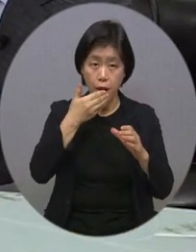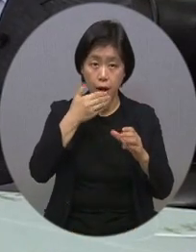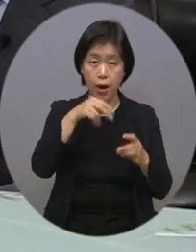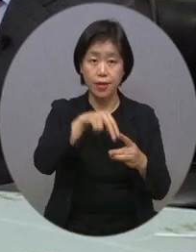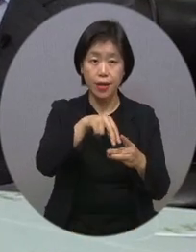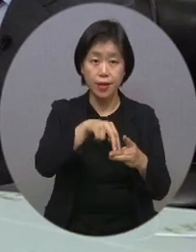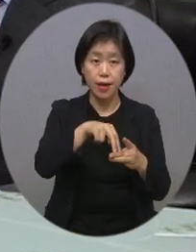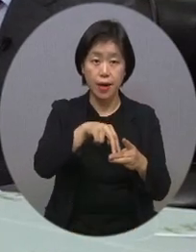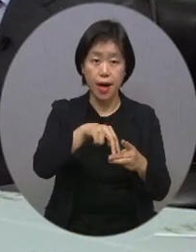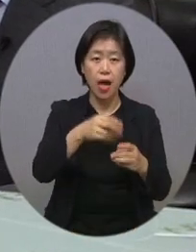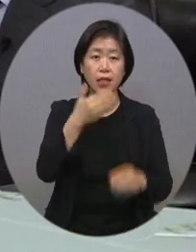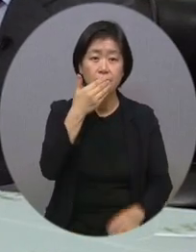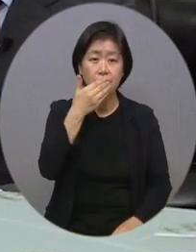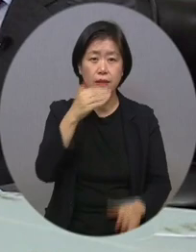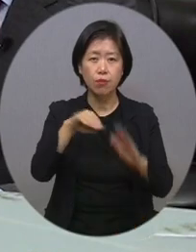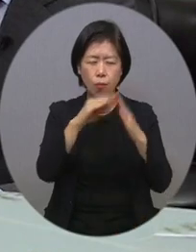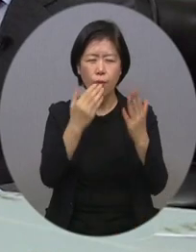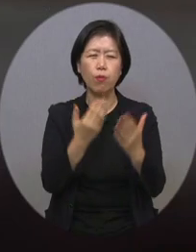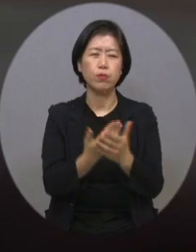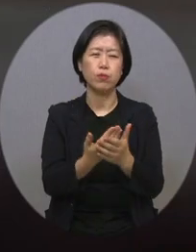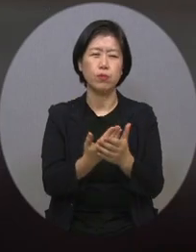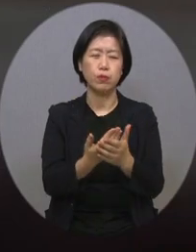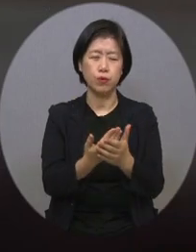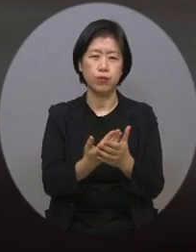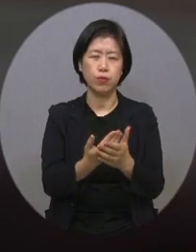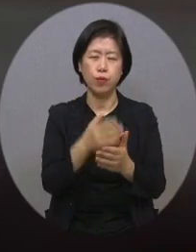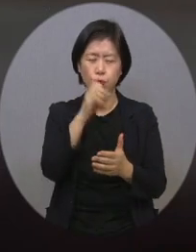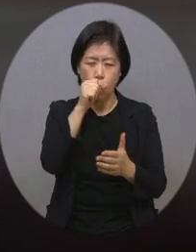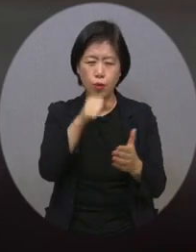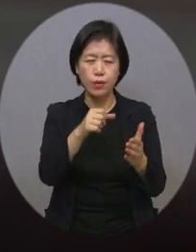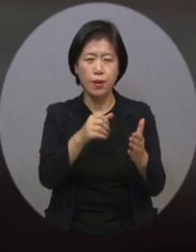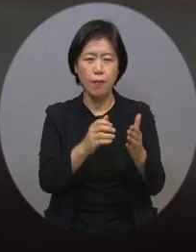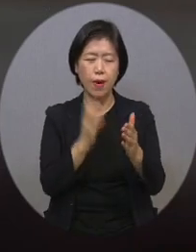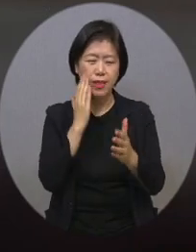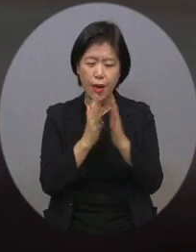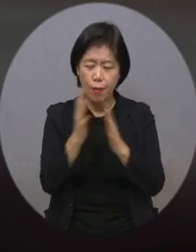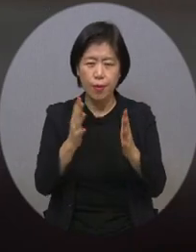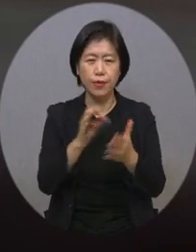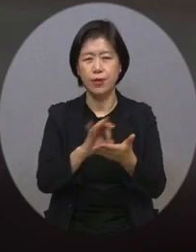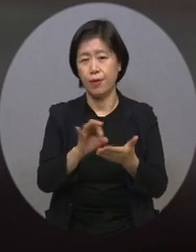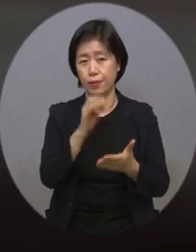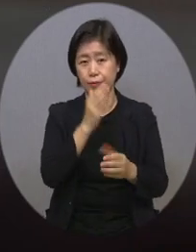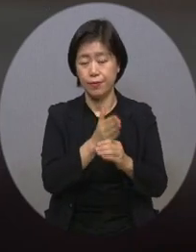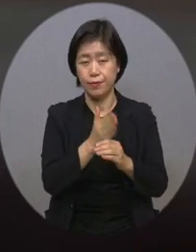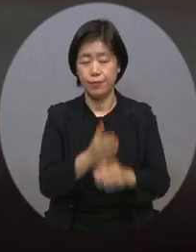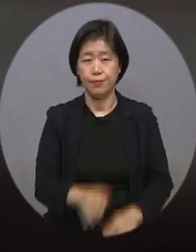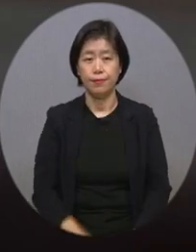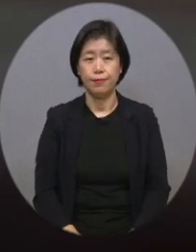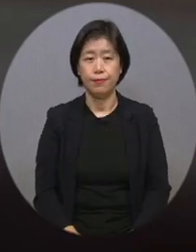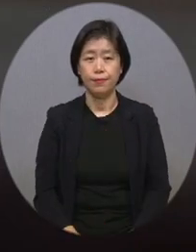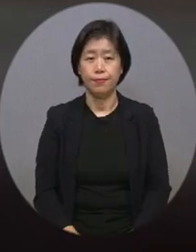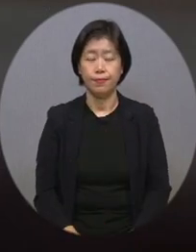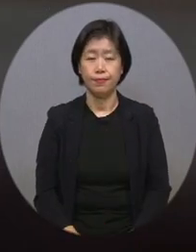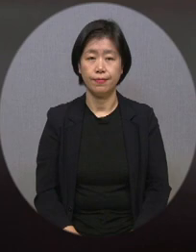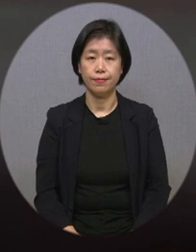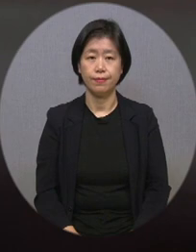있습니다. 그래서 하여튼 우리 아동급식센터도 흔히 말해서 어떻게